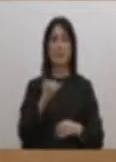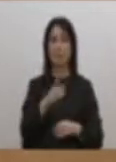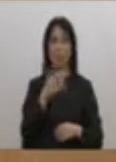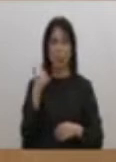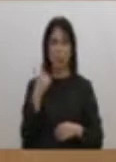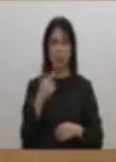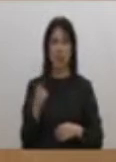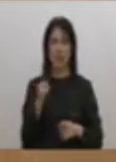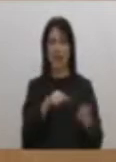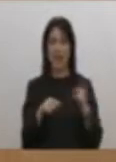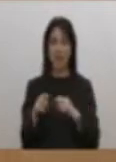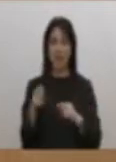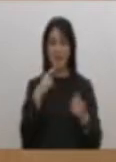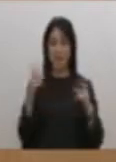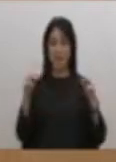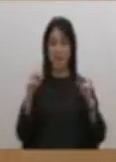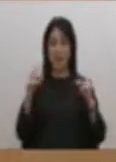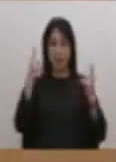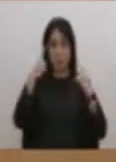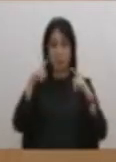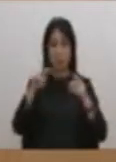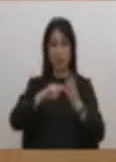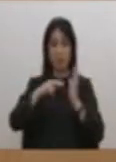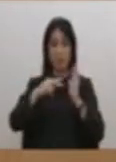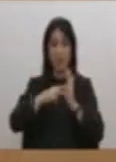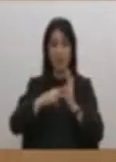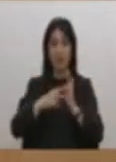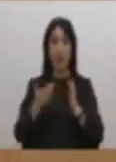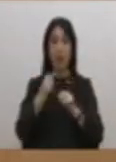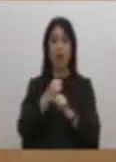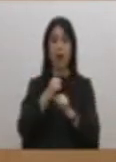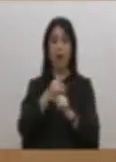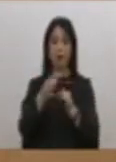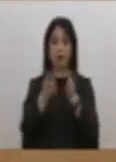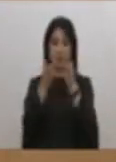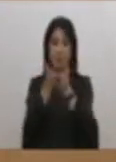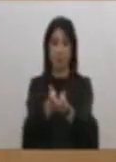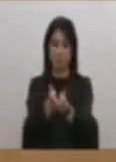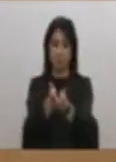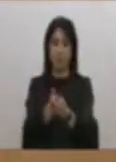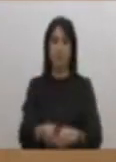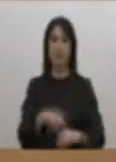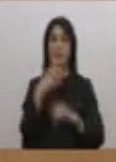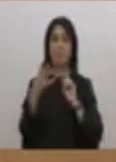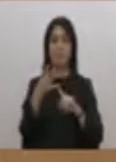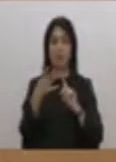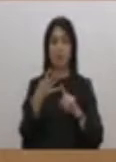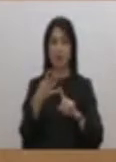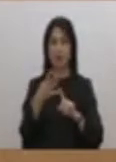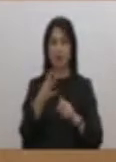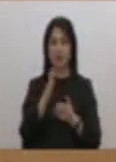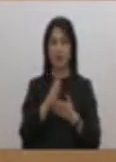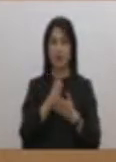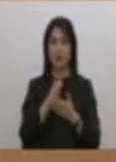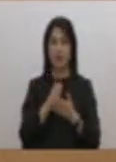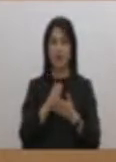da ertmanetta saubrito, moipikreto, strategiuli gegma, rogor gaaketebt sasamartlo. Მეოთხე პუნქტი გახლავთ,